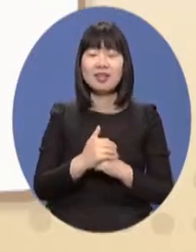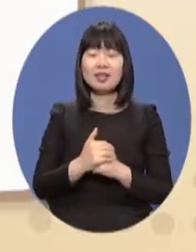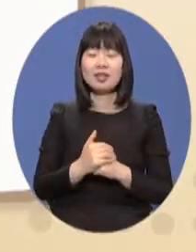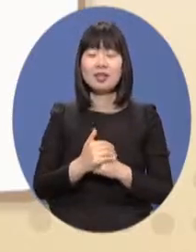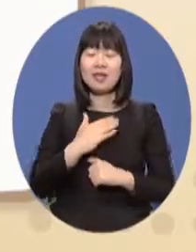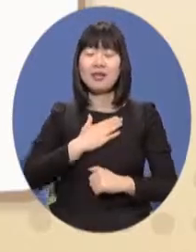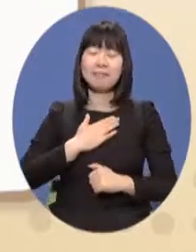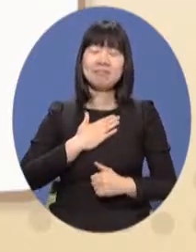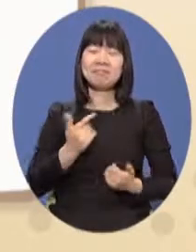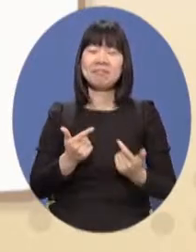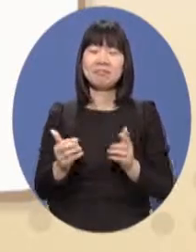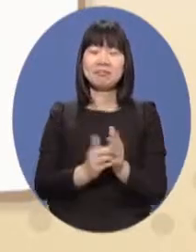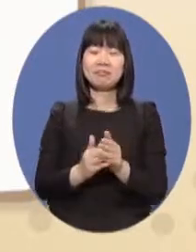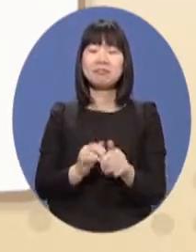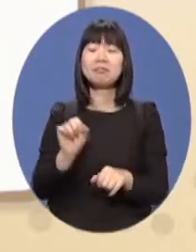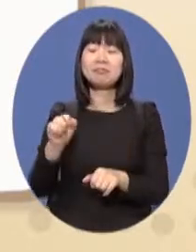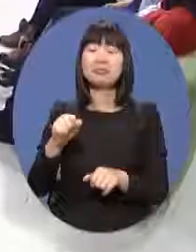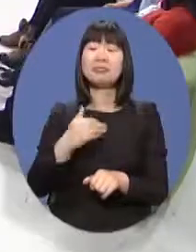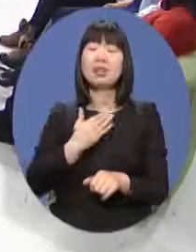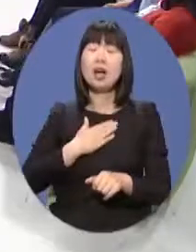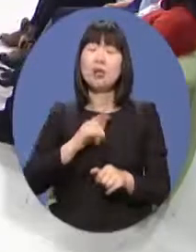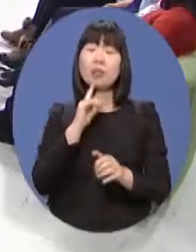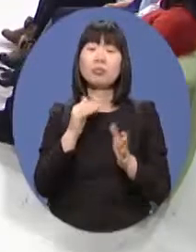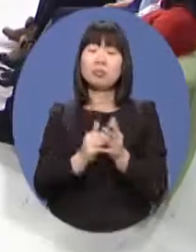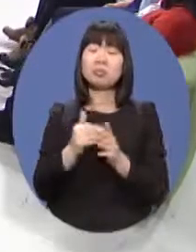딱 감정을 조절하고 그래 나도 알고 있어